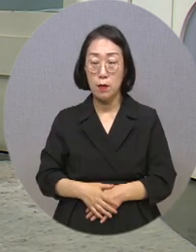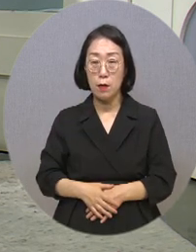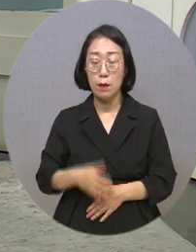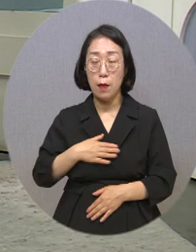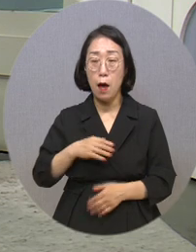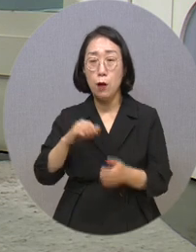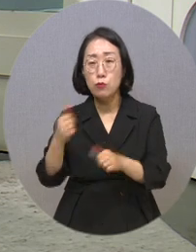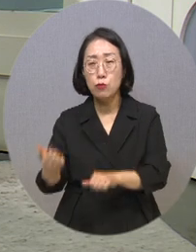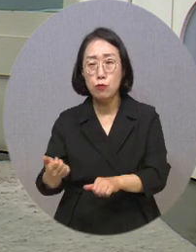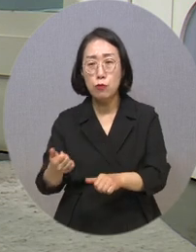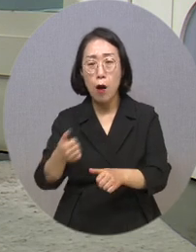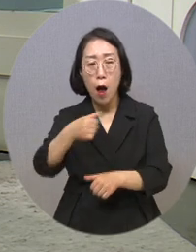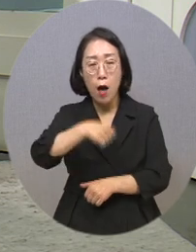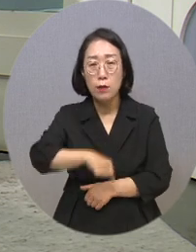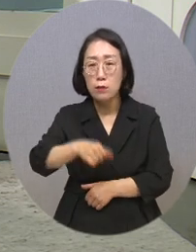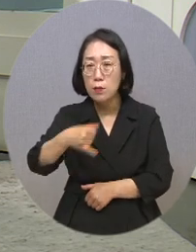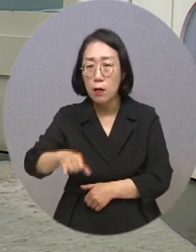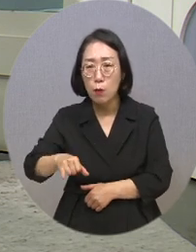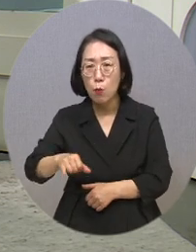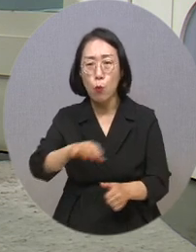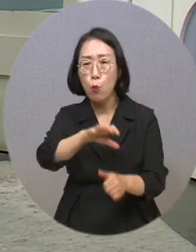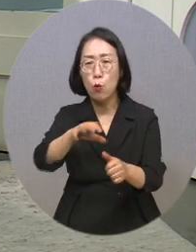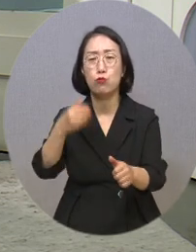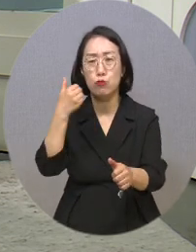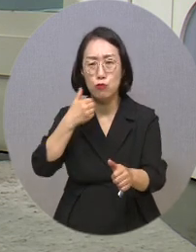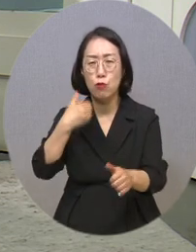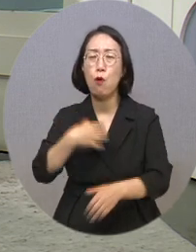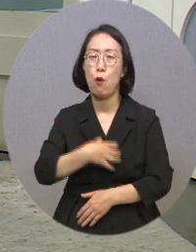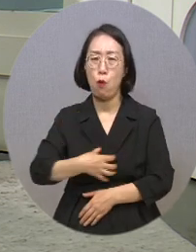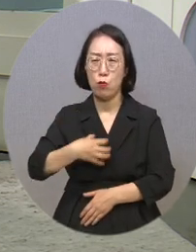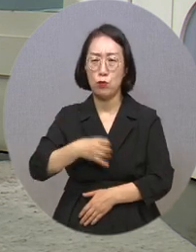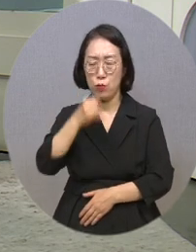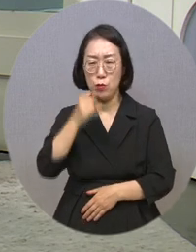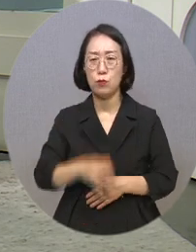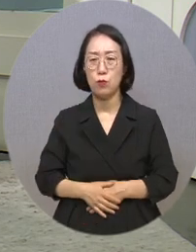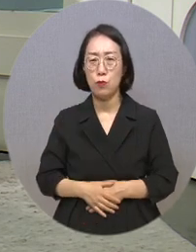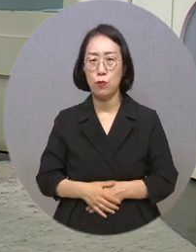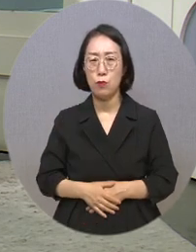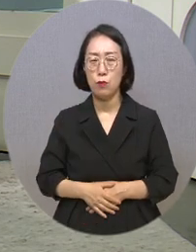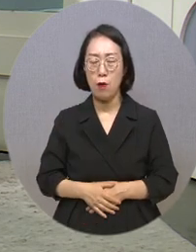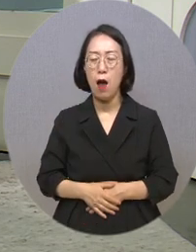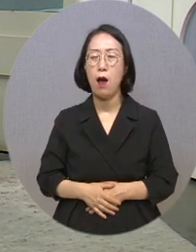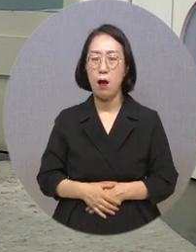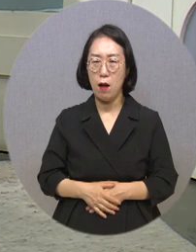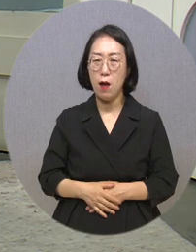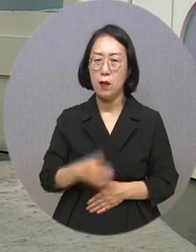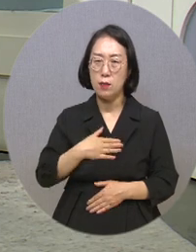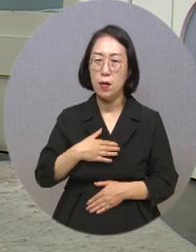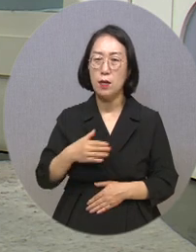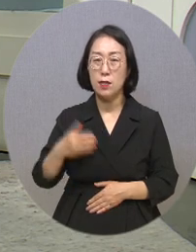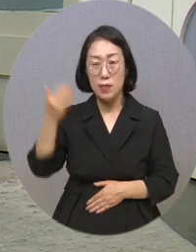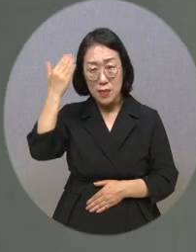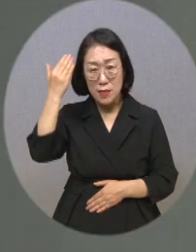걱정을 많이들 하는 게 그래서 자폐성 장애인의 부모입니다. 네. 그러니까 제가 잘 몰라서 여쭤보는데